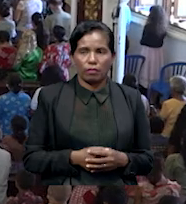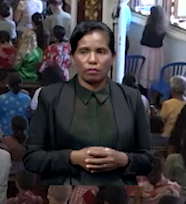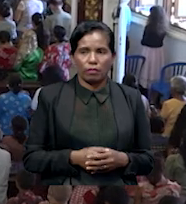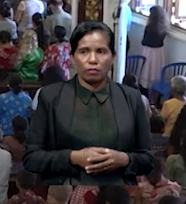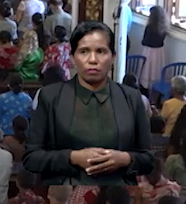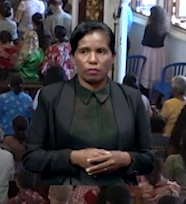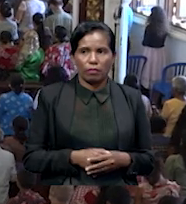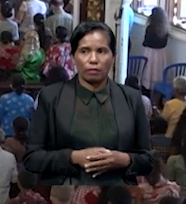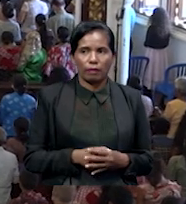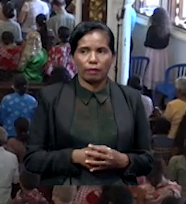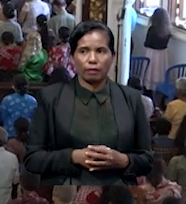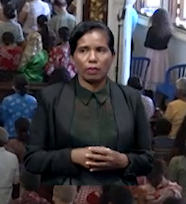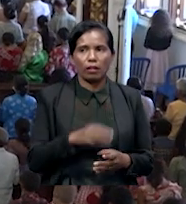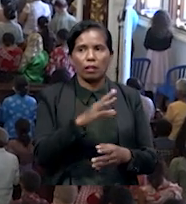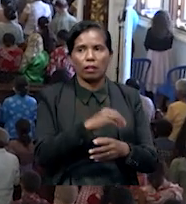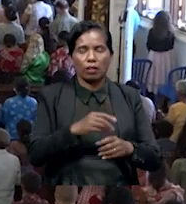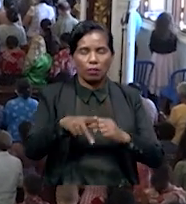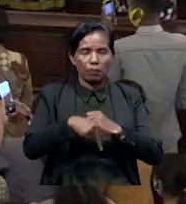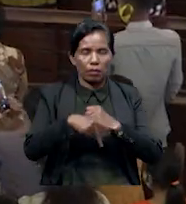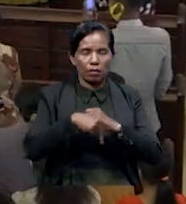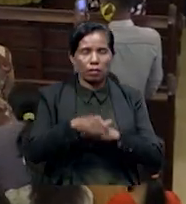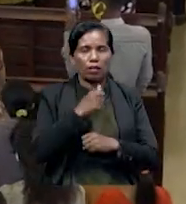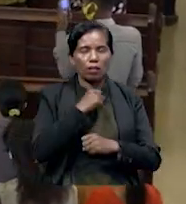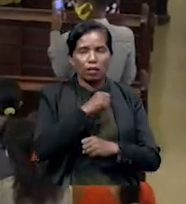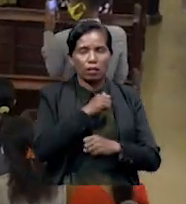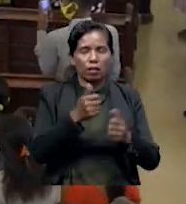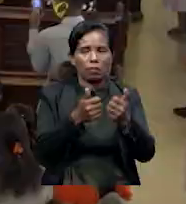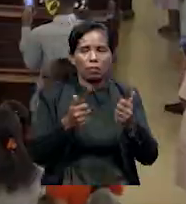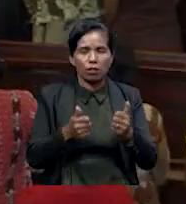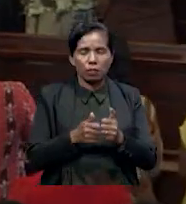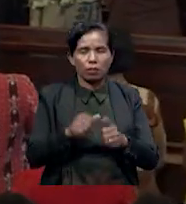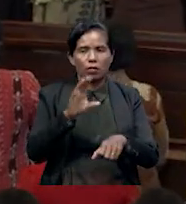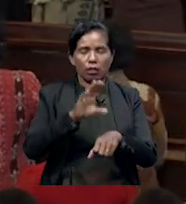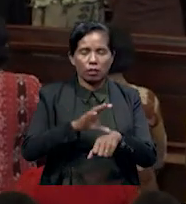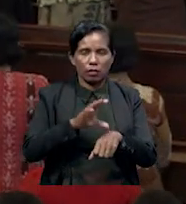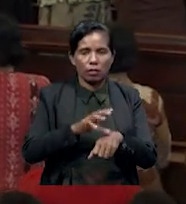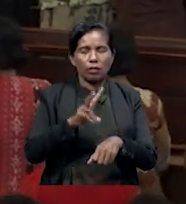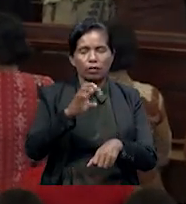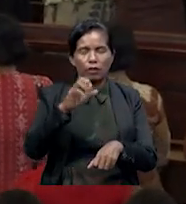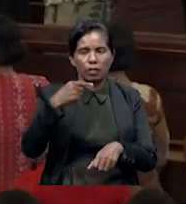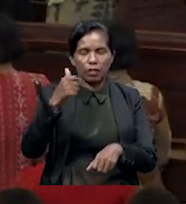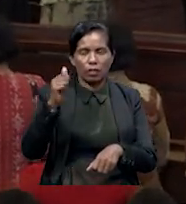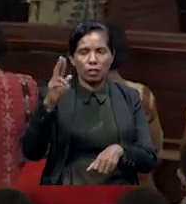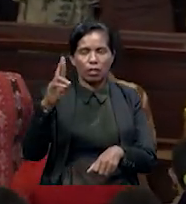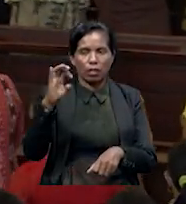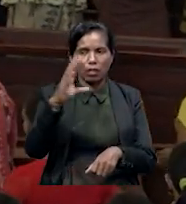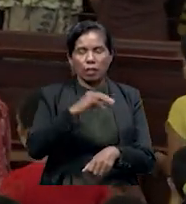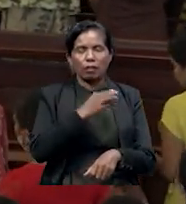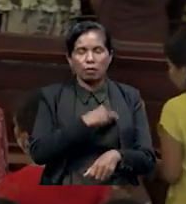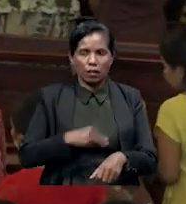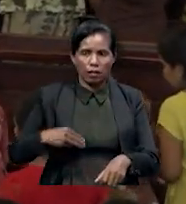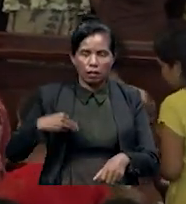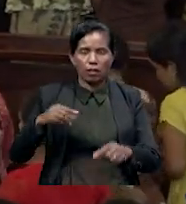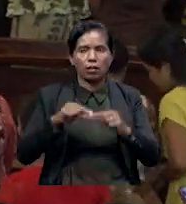E a missa agradecimento ne participa o si padre administrador paroquial amo vigário padre madre